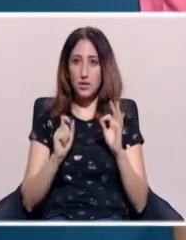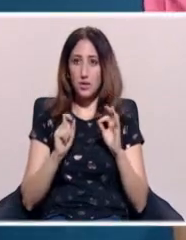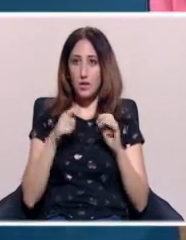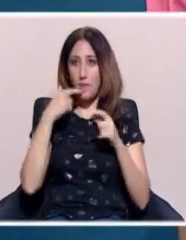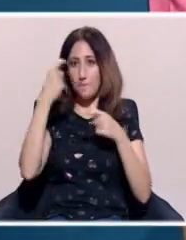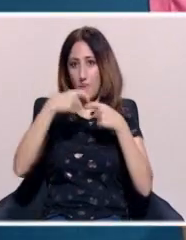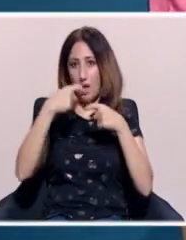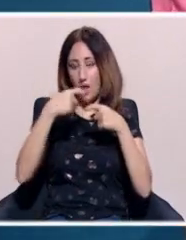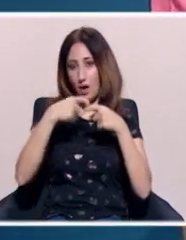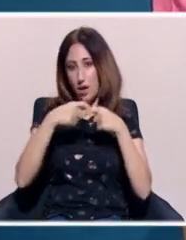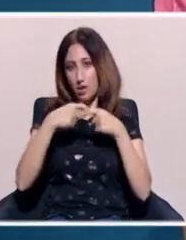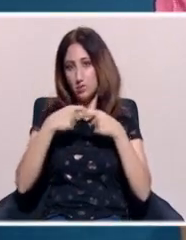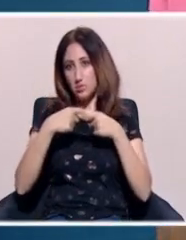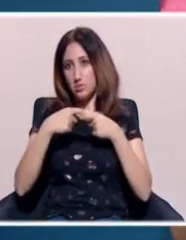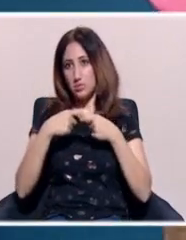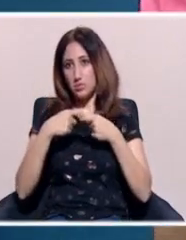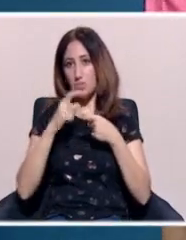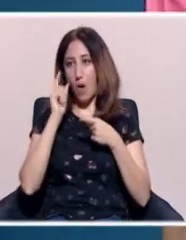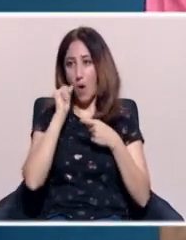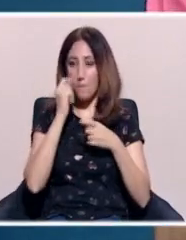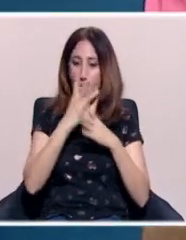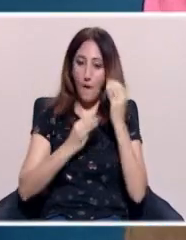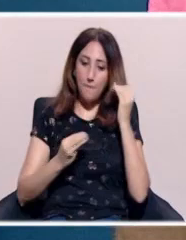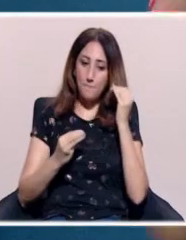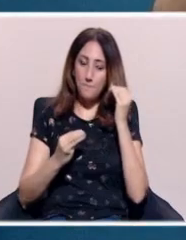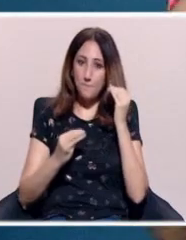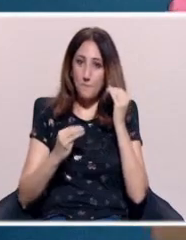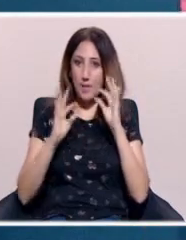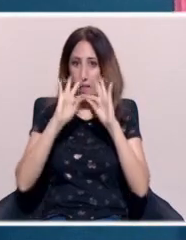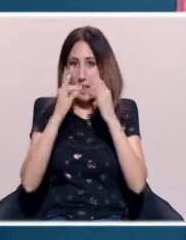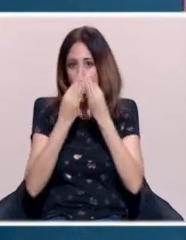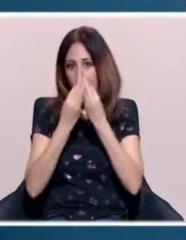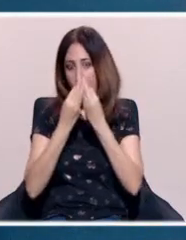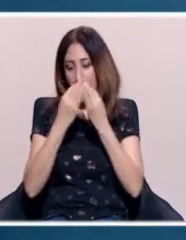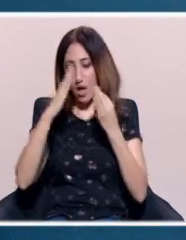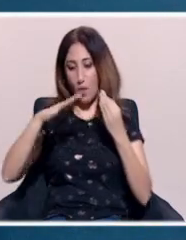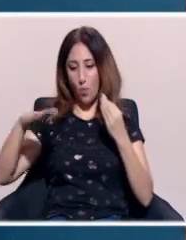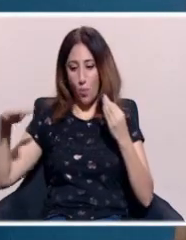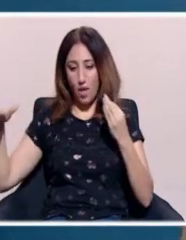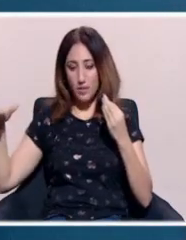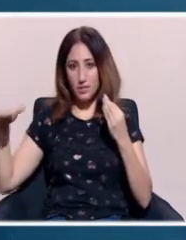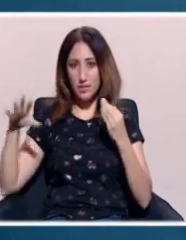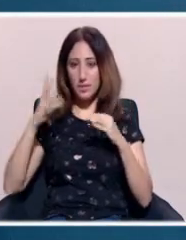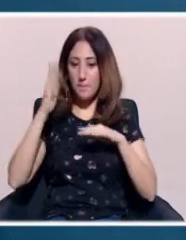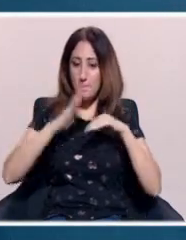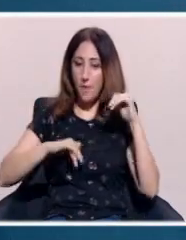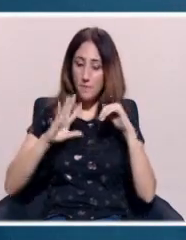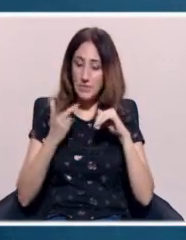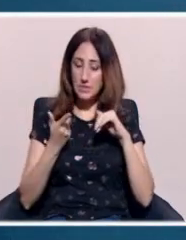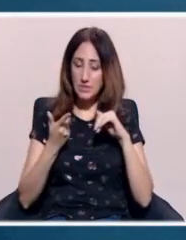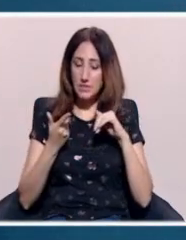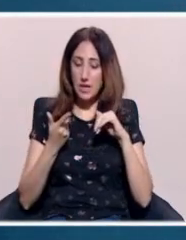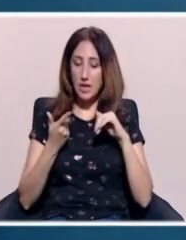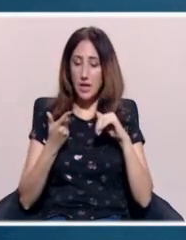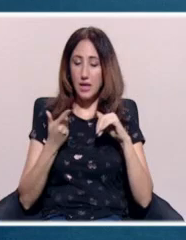بالعلاقات بين الأب والابن أو الأهل والأولاد، أو إزاي بنربي وإزاي بنعمل وإزاي